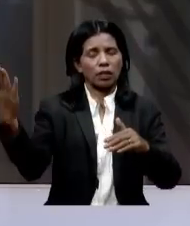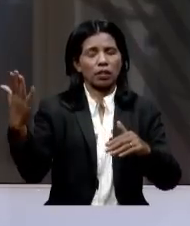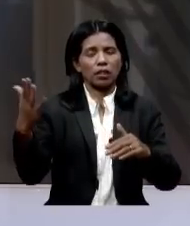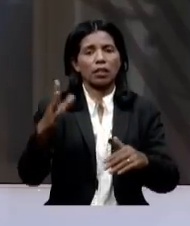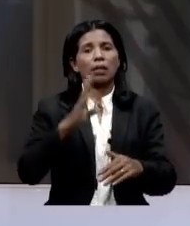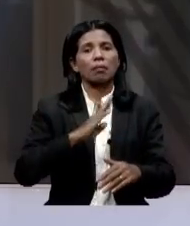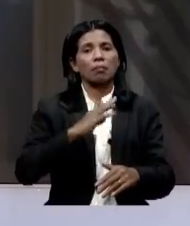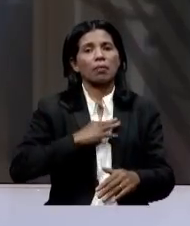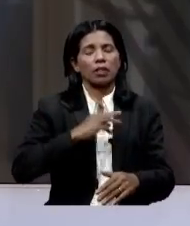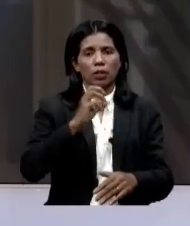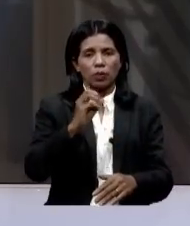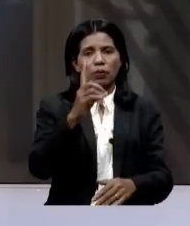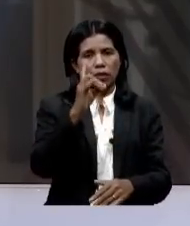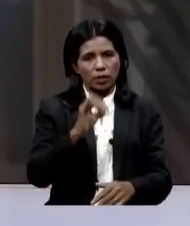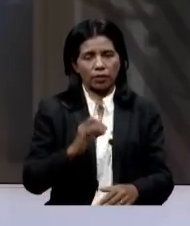dele.